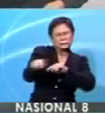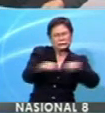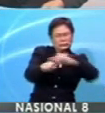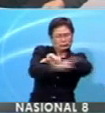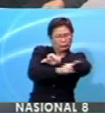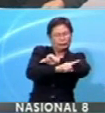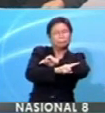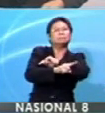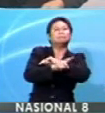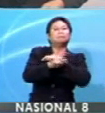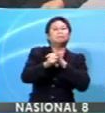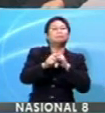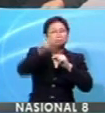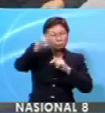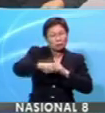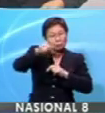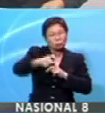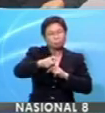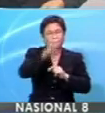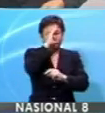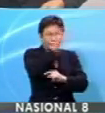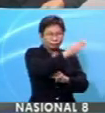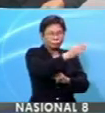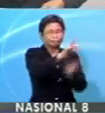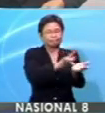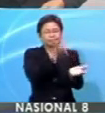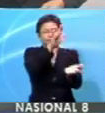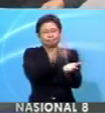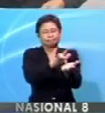yang setimpal perlu dikenakan kepada pihak yang mengambil